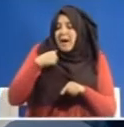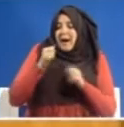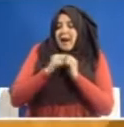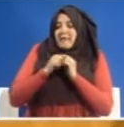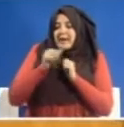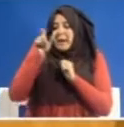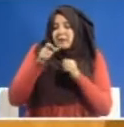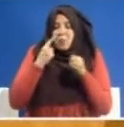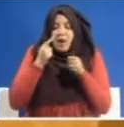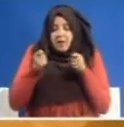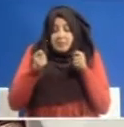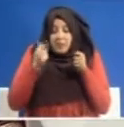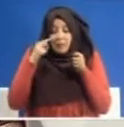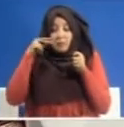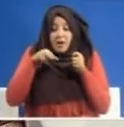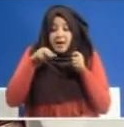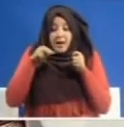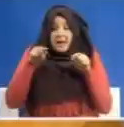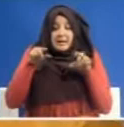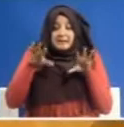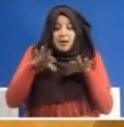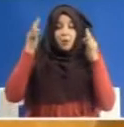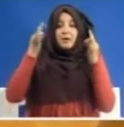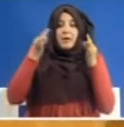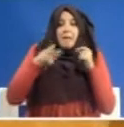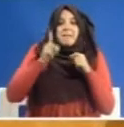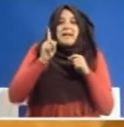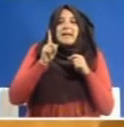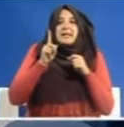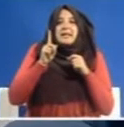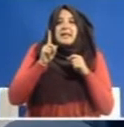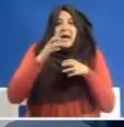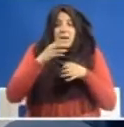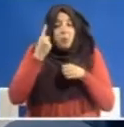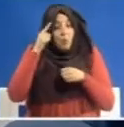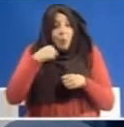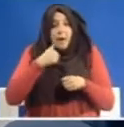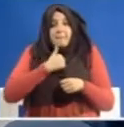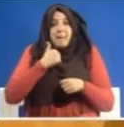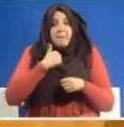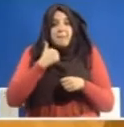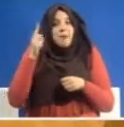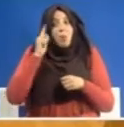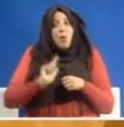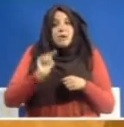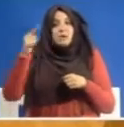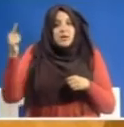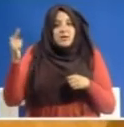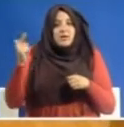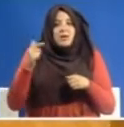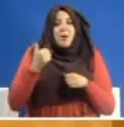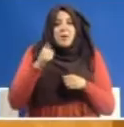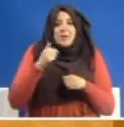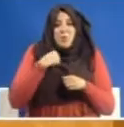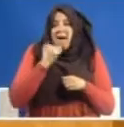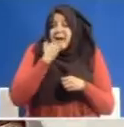أنظر إليه أكتشفه ولا يتعداني هذا الشيء، مقبول بين قوسين، يعني لأنه لا قد يتسبب ربما في